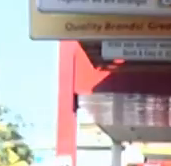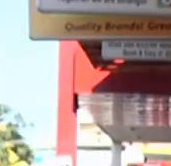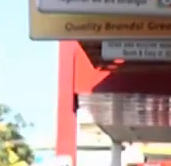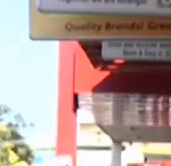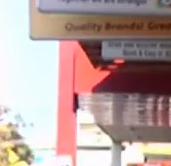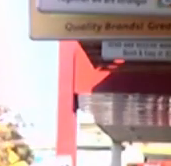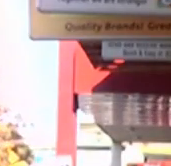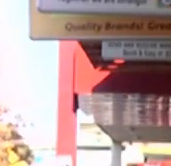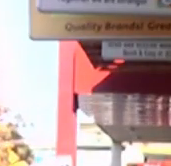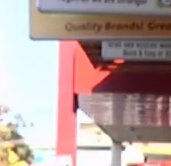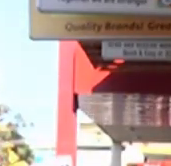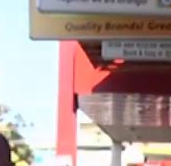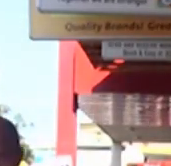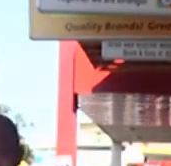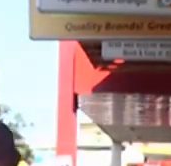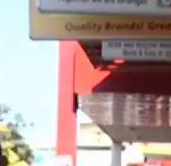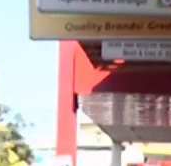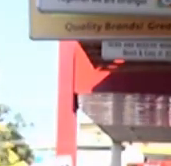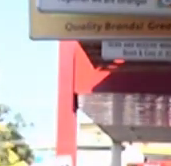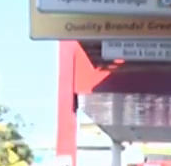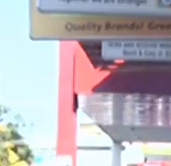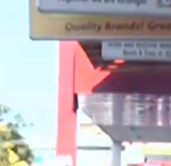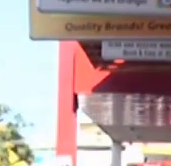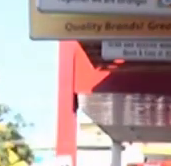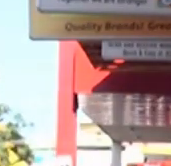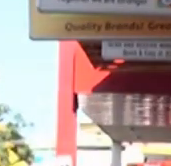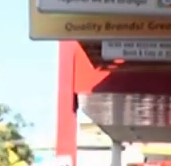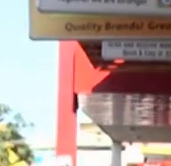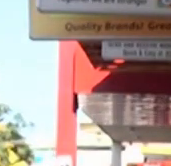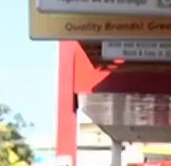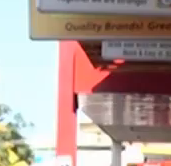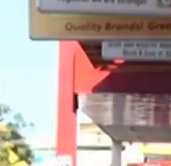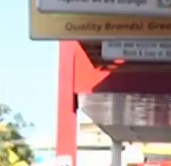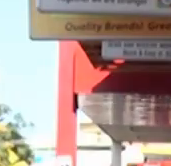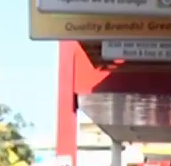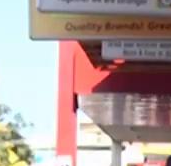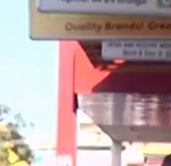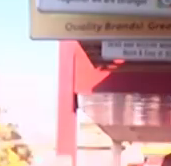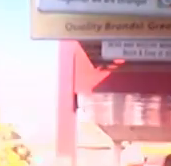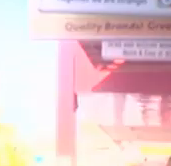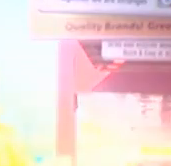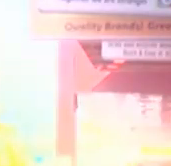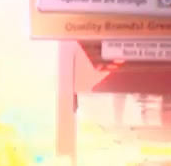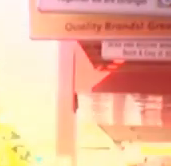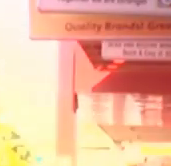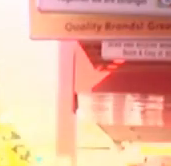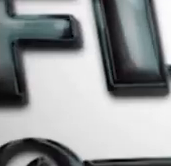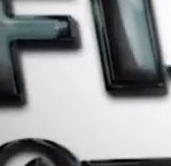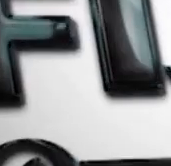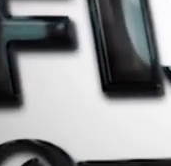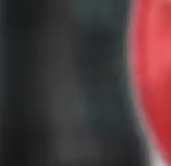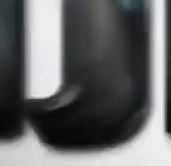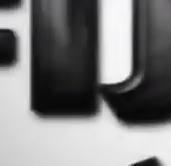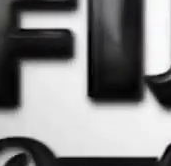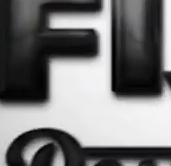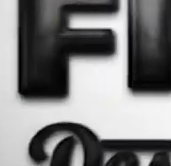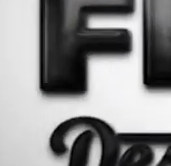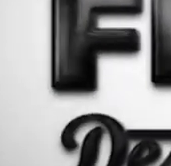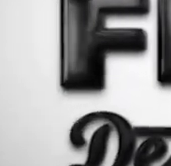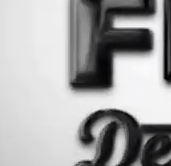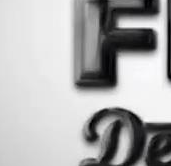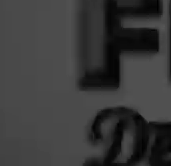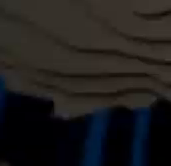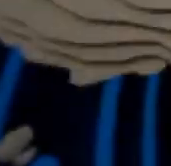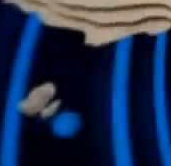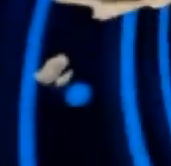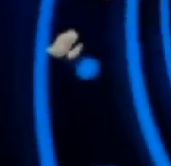Baik tu dia jadi beratahu Radio Fiji बहुत Radio Fiji रोज सुनता हूँ. Radio Fiji 2 देश